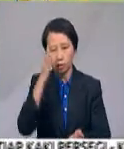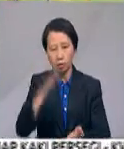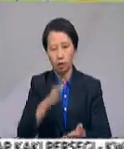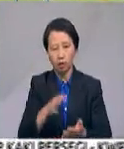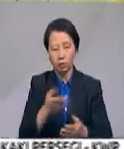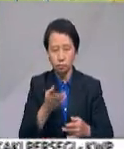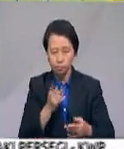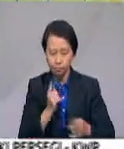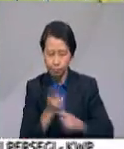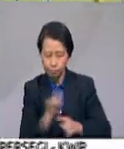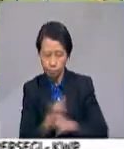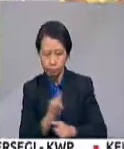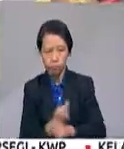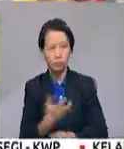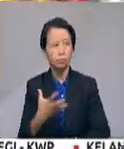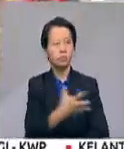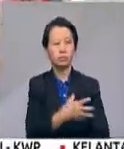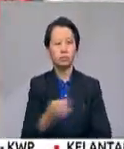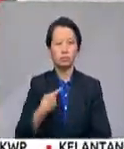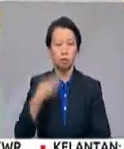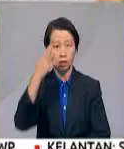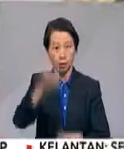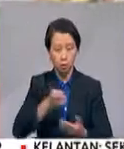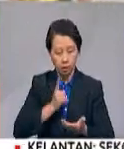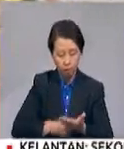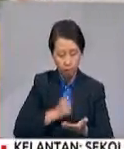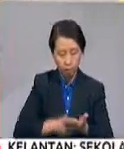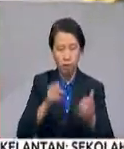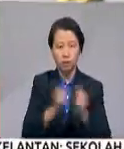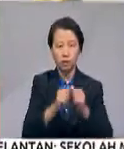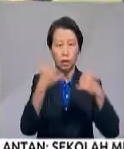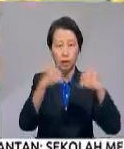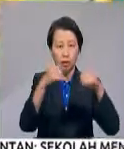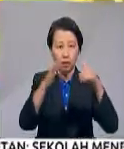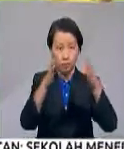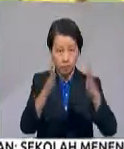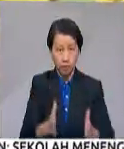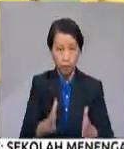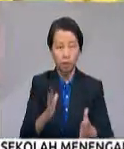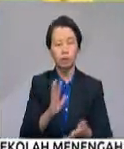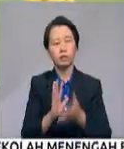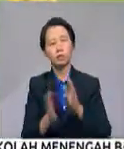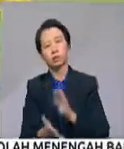video analis dan bincang dengan player semua. So,